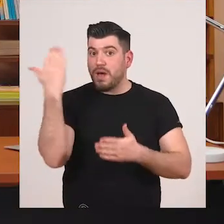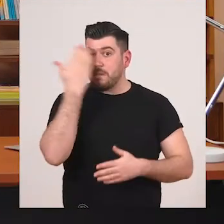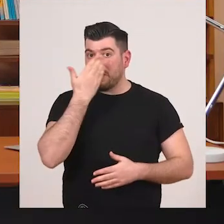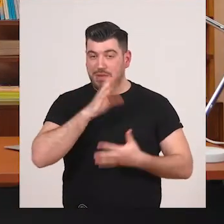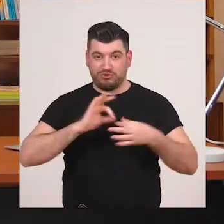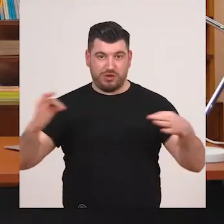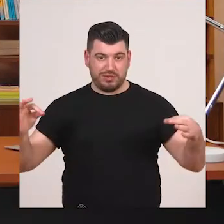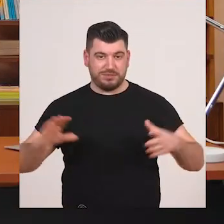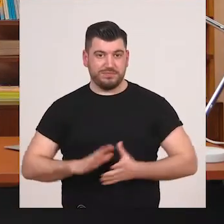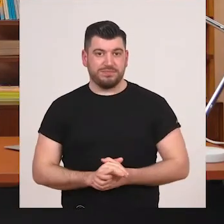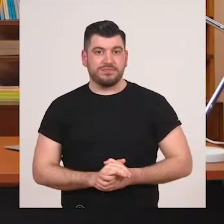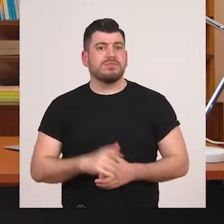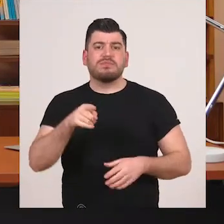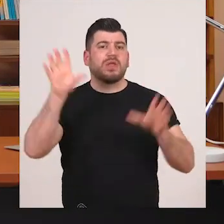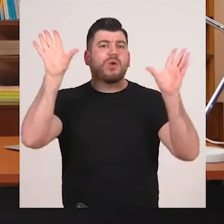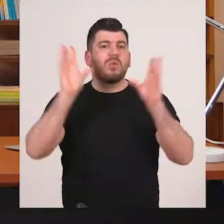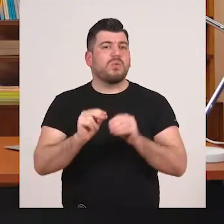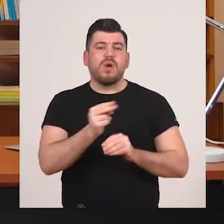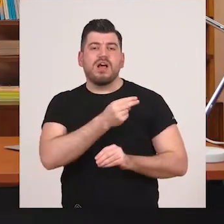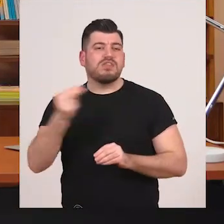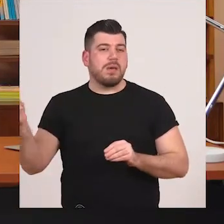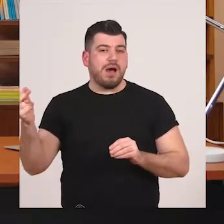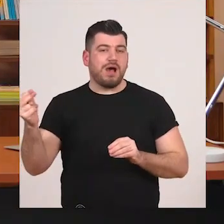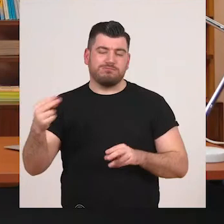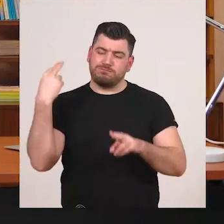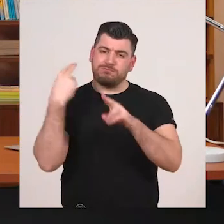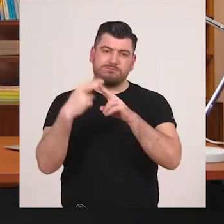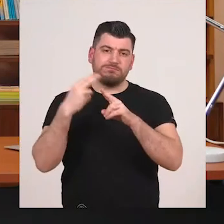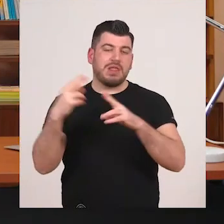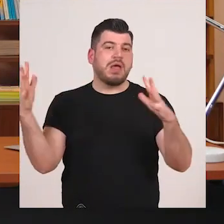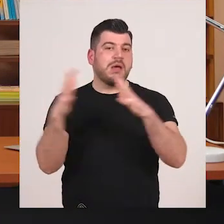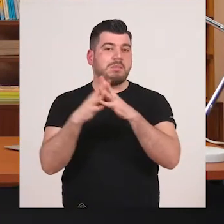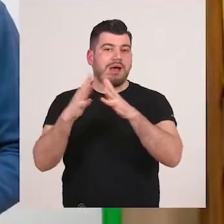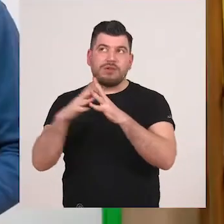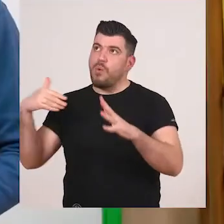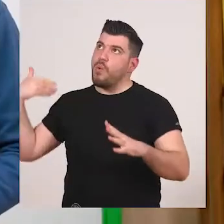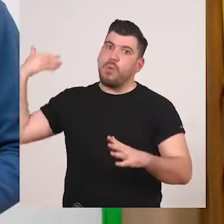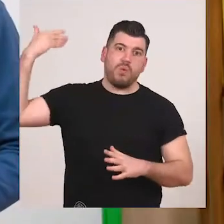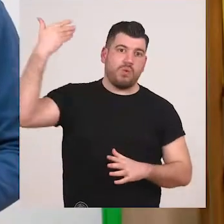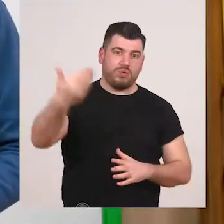μάθημα που αφορούσε μία από τις πιο σημαντικές μάχες όλων των εποχών.